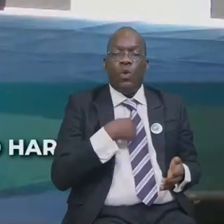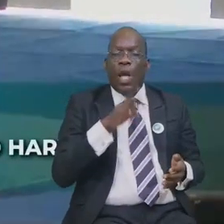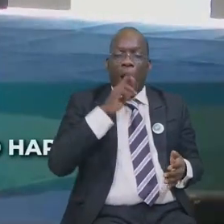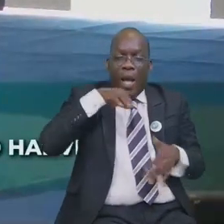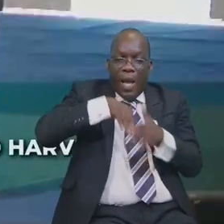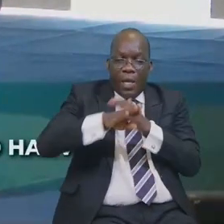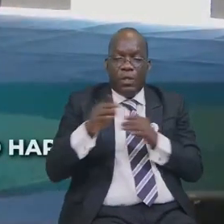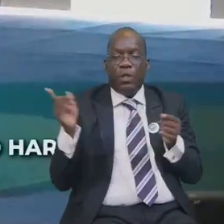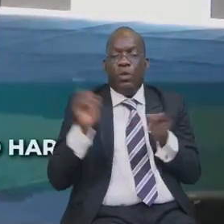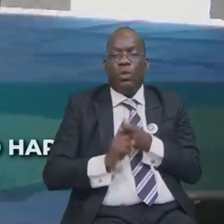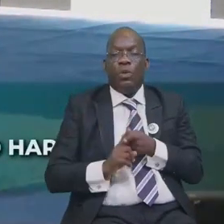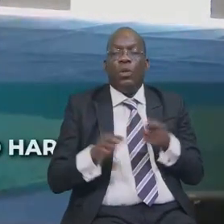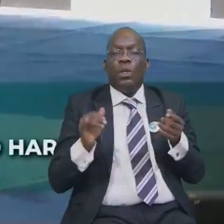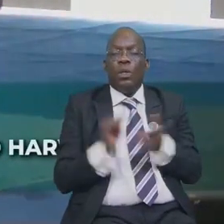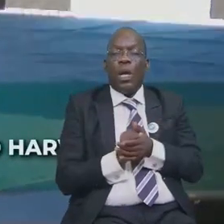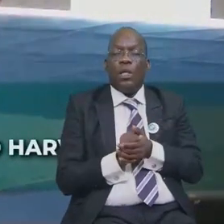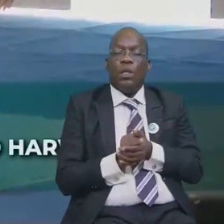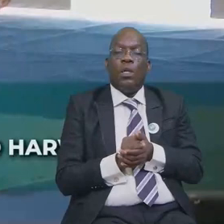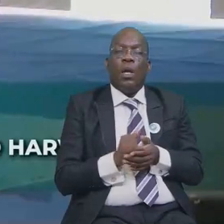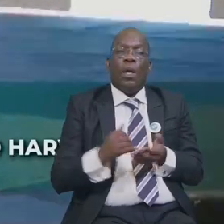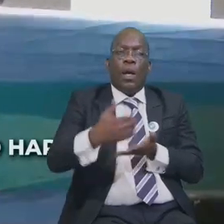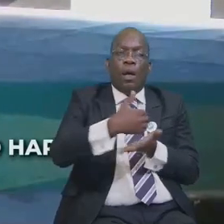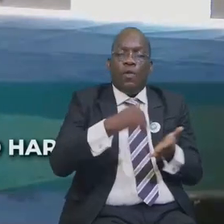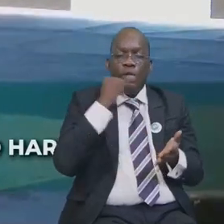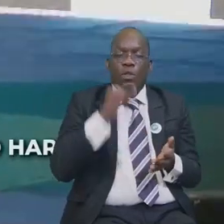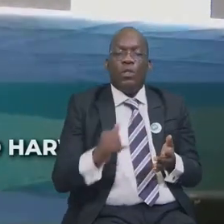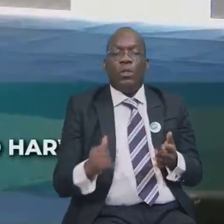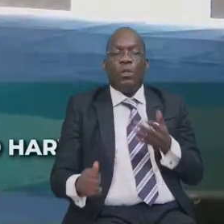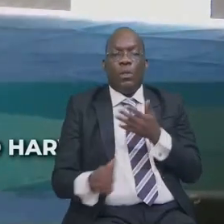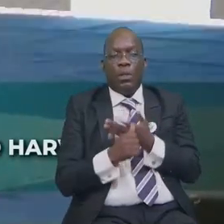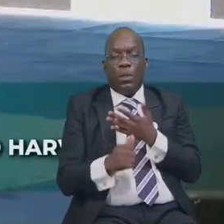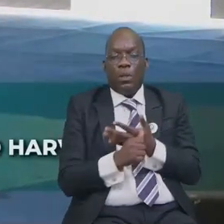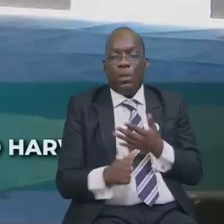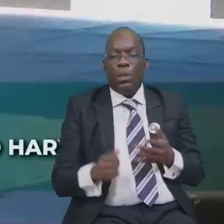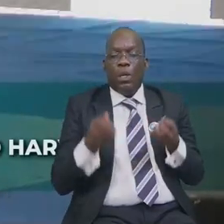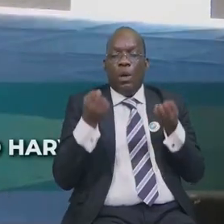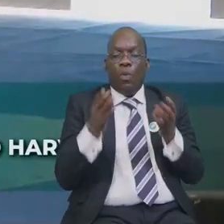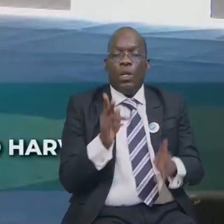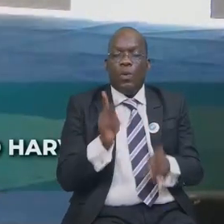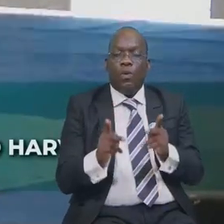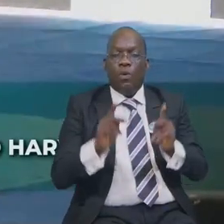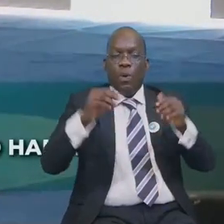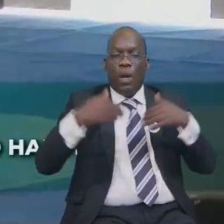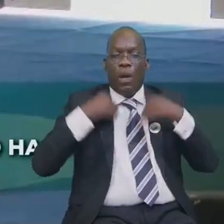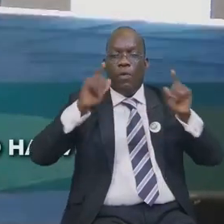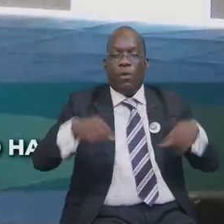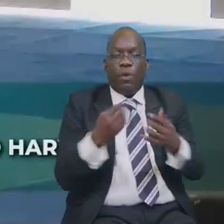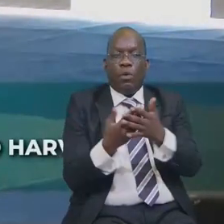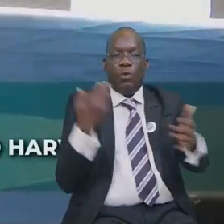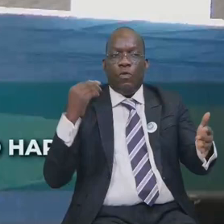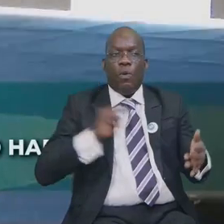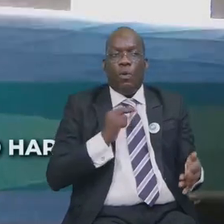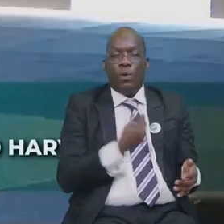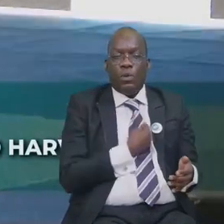cette moisson est déjà endommagée. Plusieurs nous ont dévancés et ils